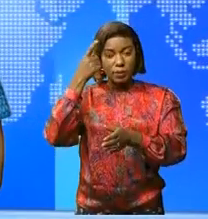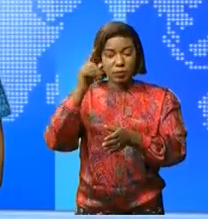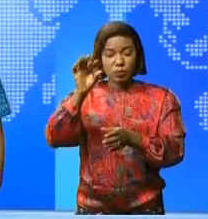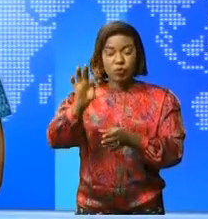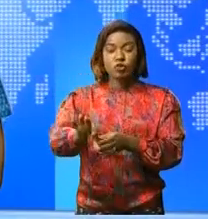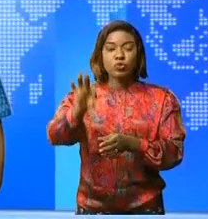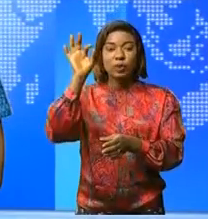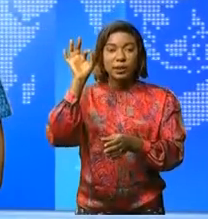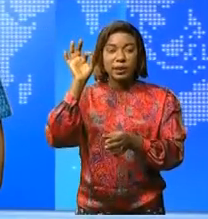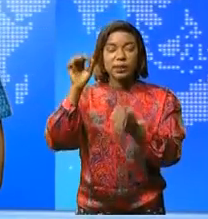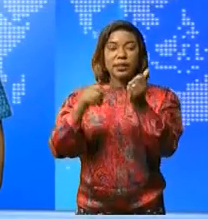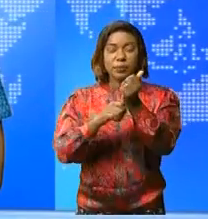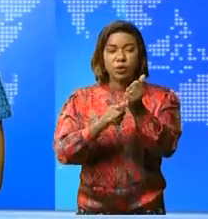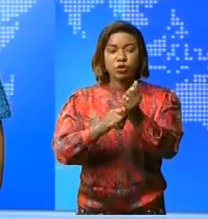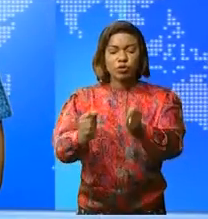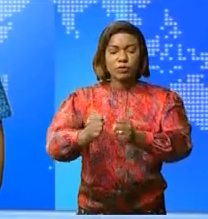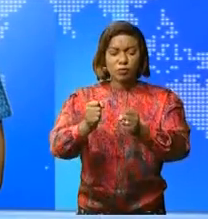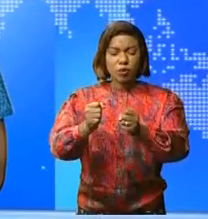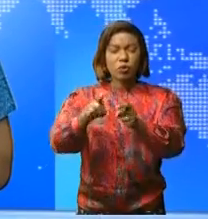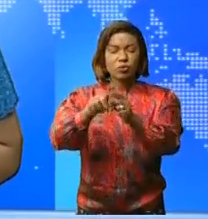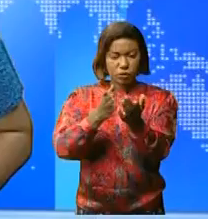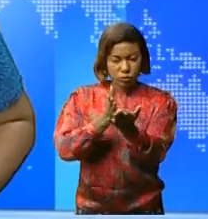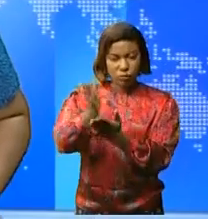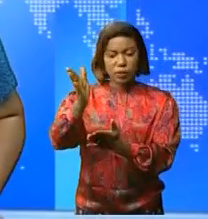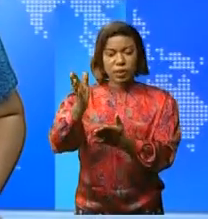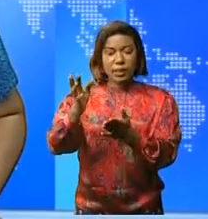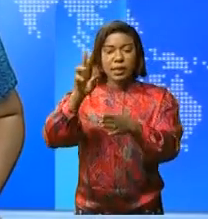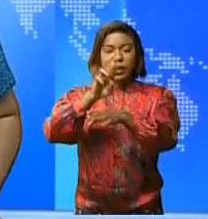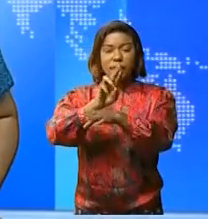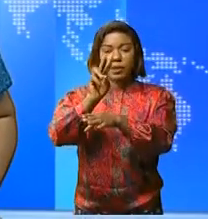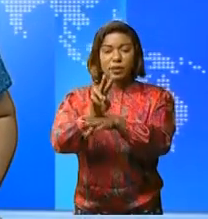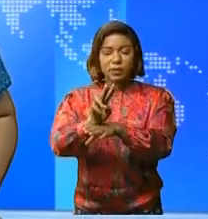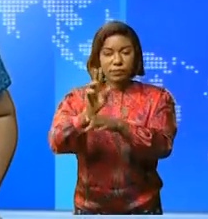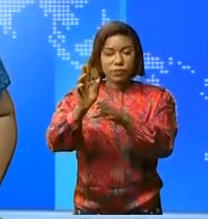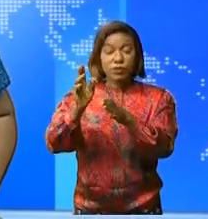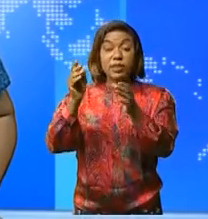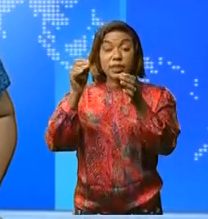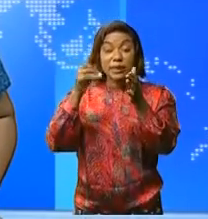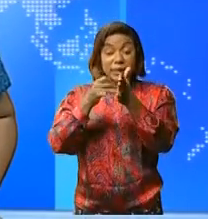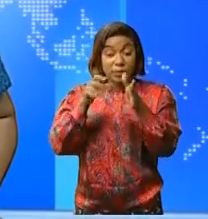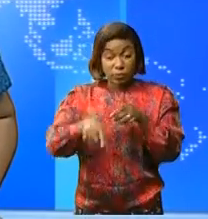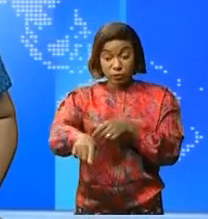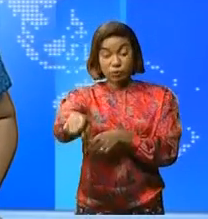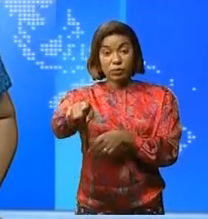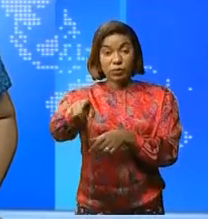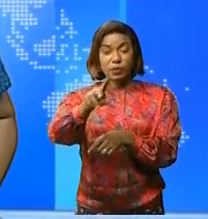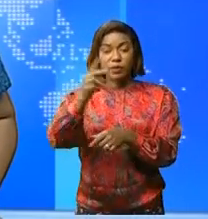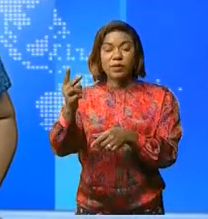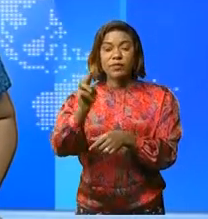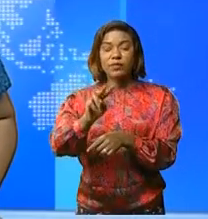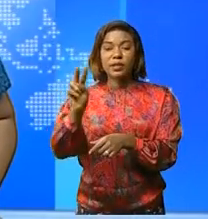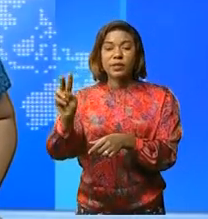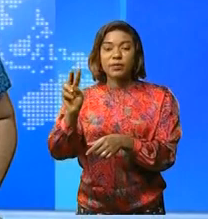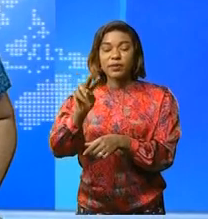choisir des hommes dynamiques et crédibles. Le rendez-vous est prévu pour ce dimanche 22 août 2021 à